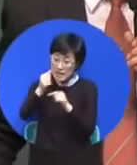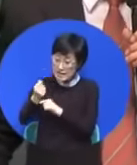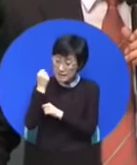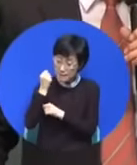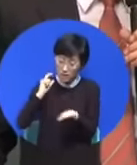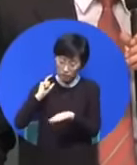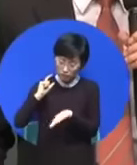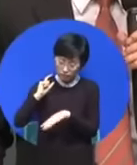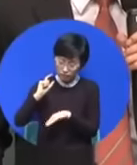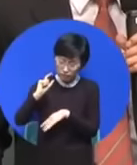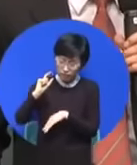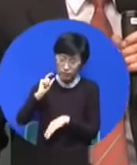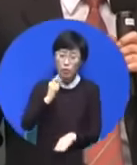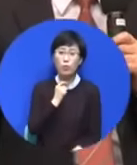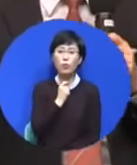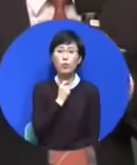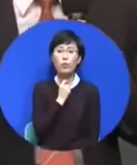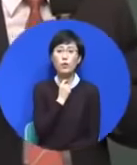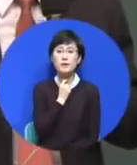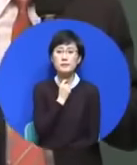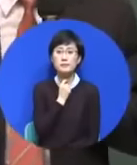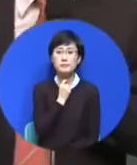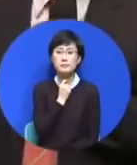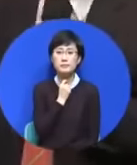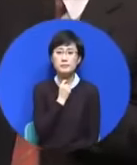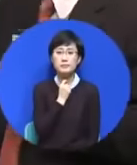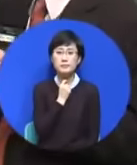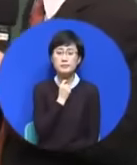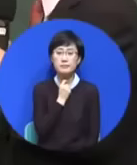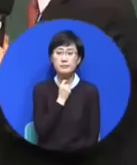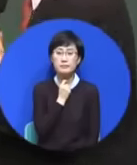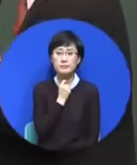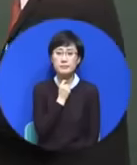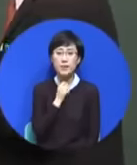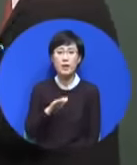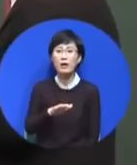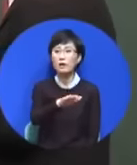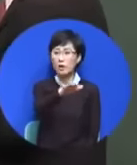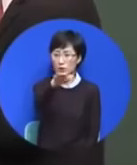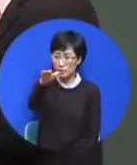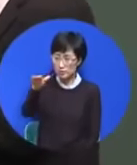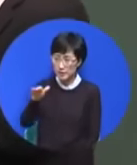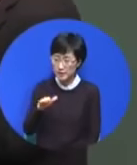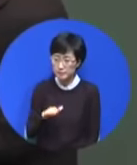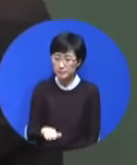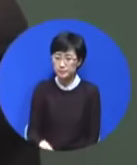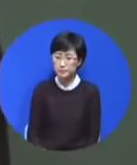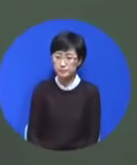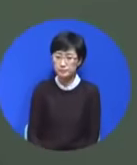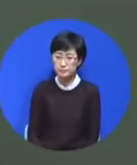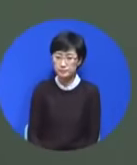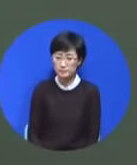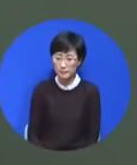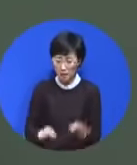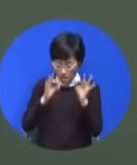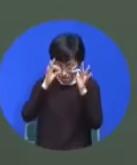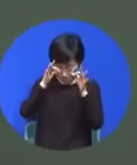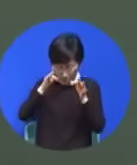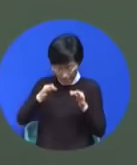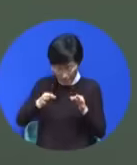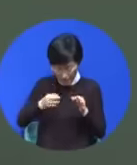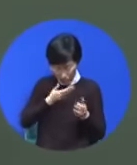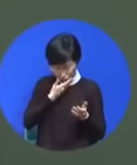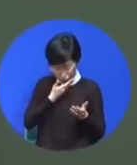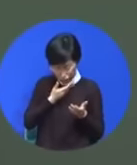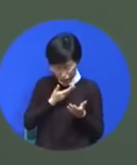원하셔 자이 부분이 굉장히 중요합니다 여러분이 얼마나 소중하고 이자리 앉는 것이